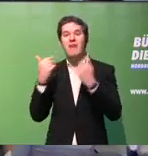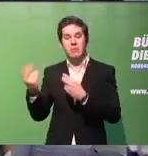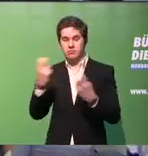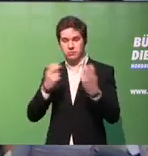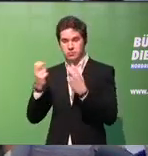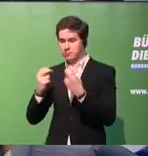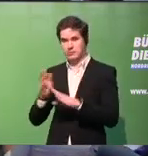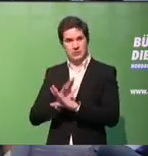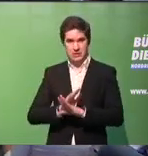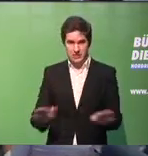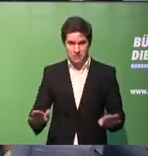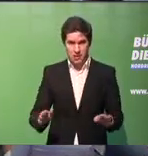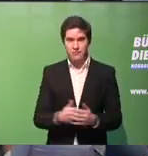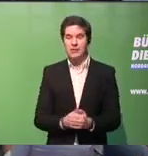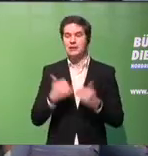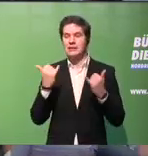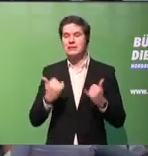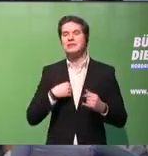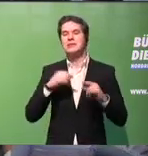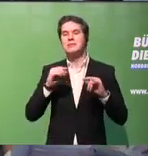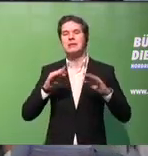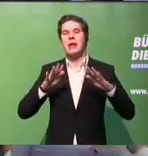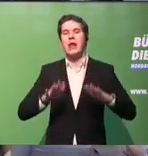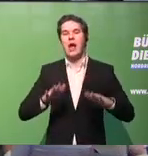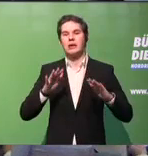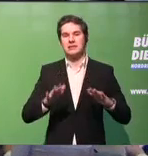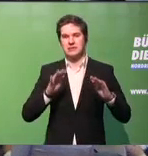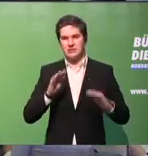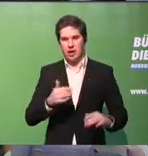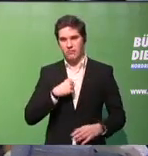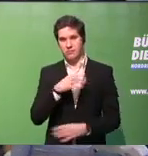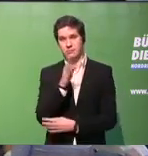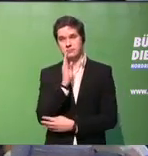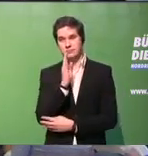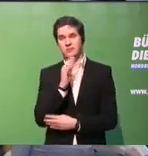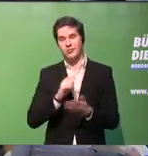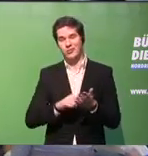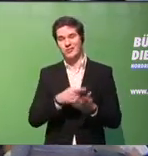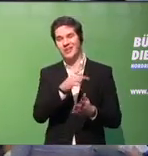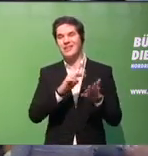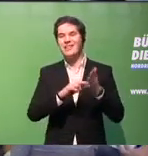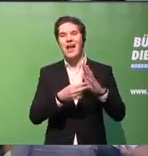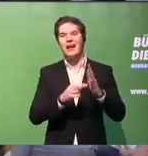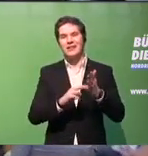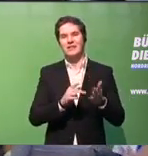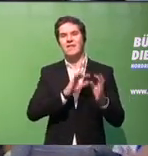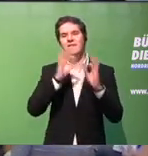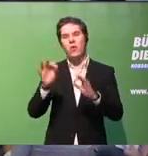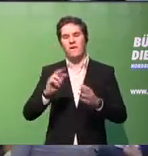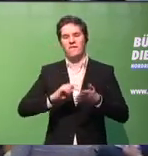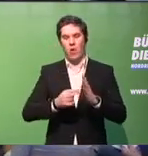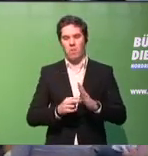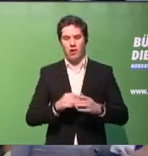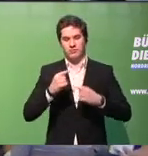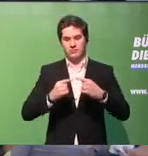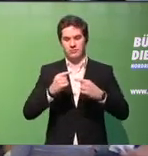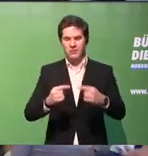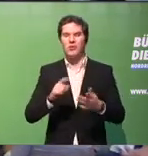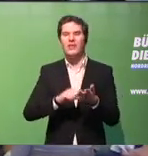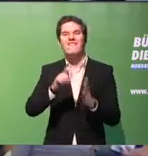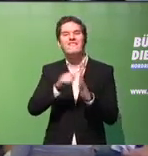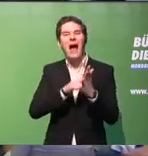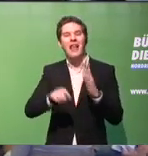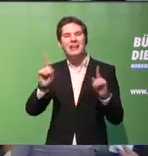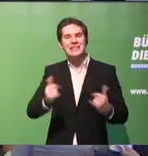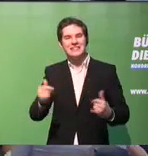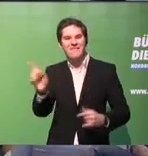Bewerberinnenliste und spreche ein bisschen langsam, weil die wunderbare Technik gerade für euch, damit wir das nachvollziehbar haben, wer jetzt alles zur Wahl steht,